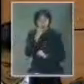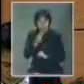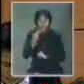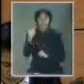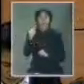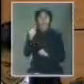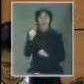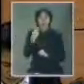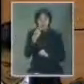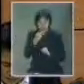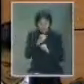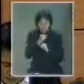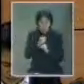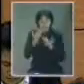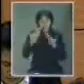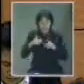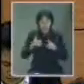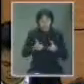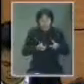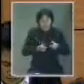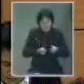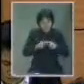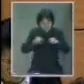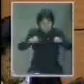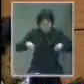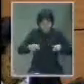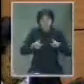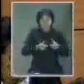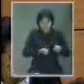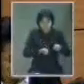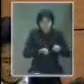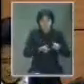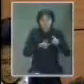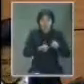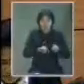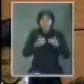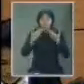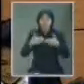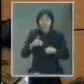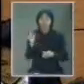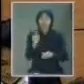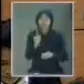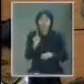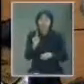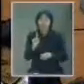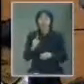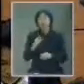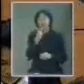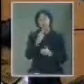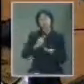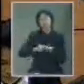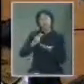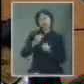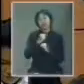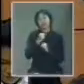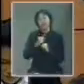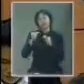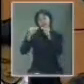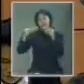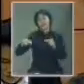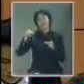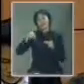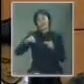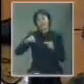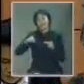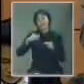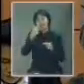ากฏพอเสร็จปั๊บเขาก็เย็บเล่มอย่างนี้ครับพอเย็บเล่มเสร็จปั๊บไอ้หมอนี่แปลครับ